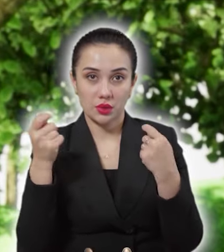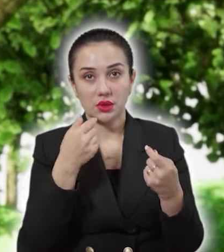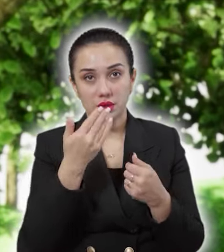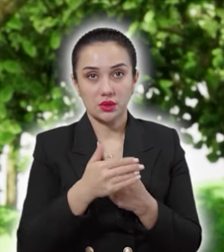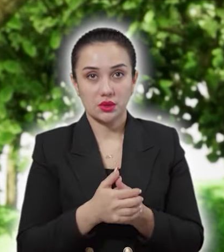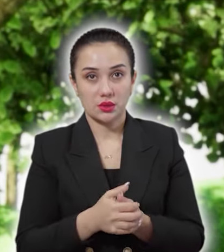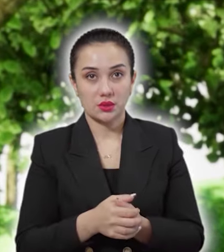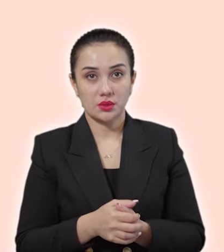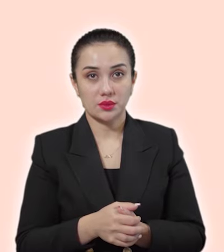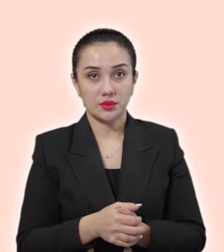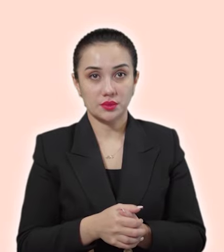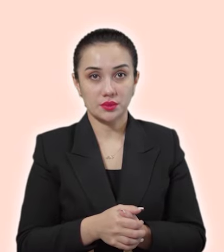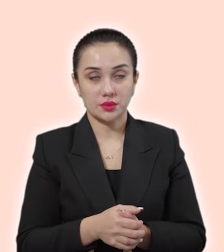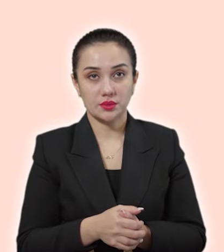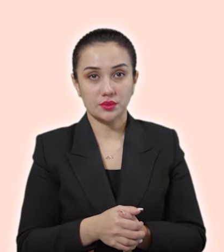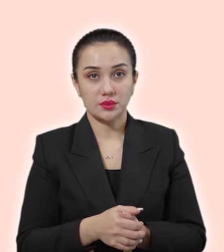Qani olib kelinglar bo'lmasa.